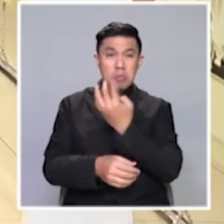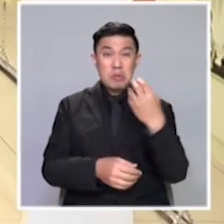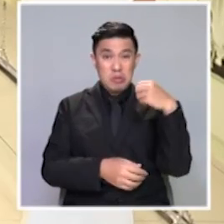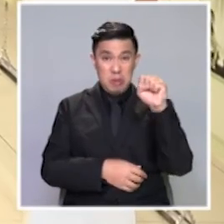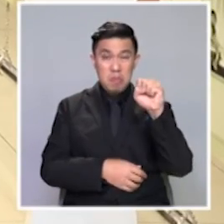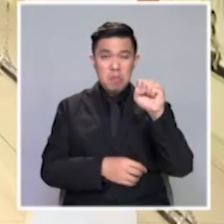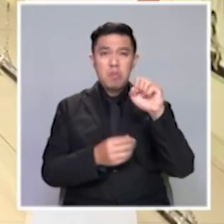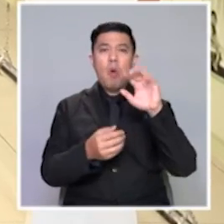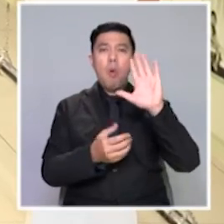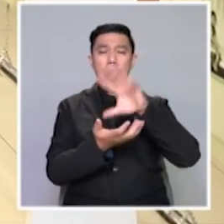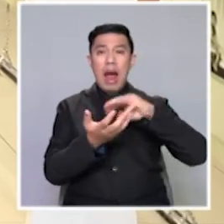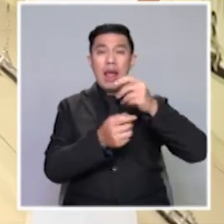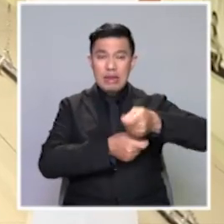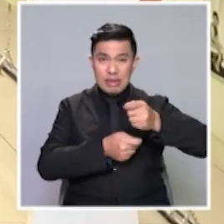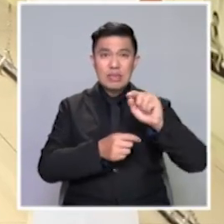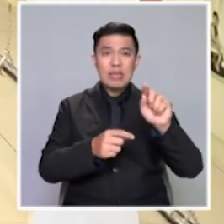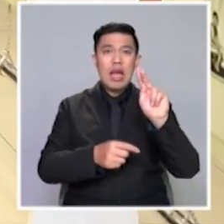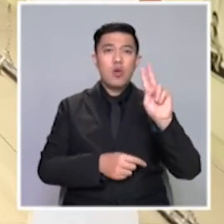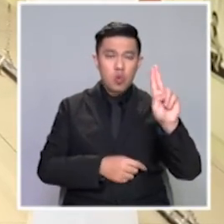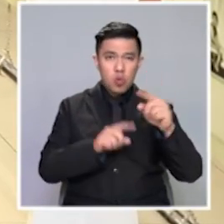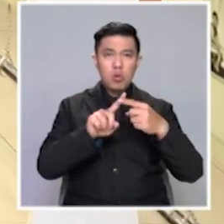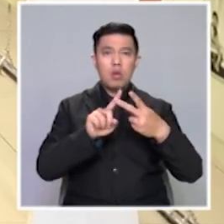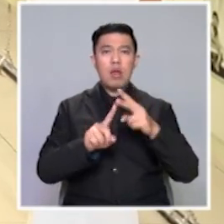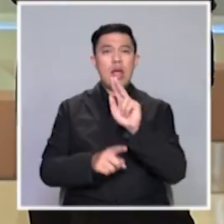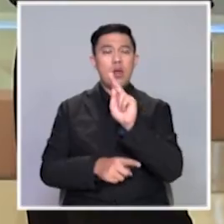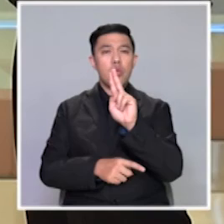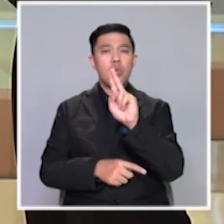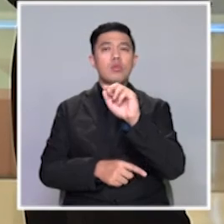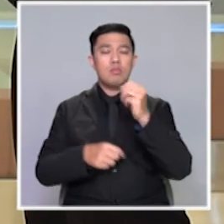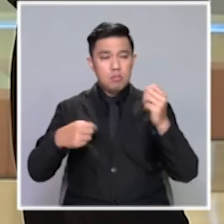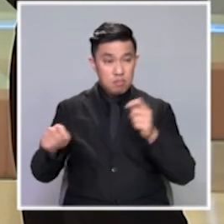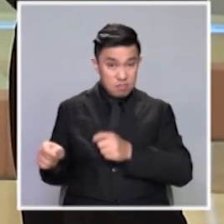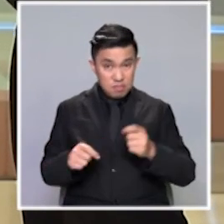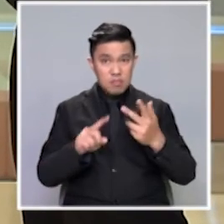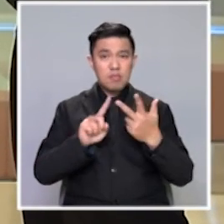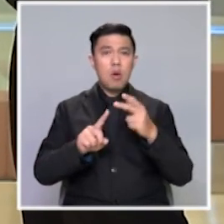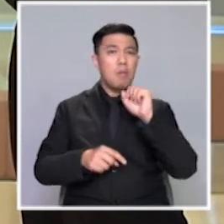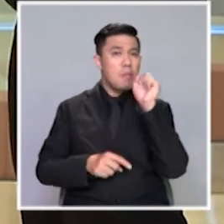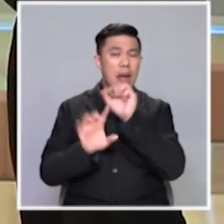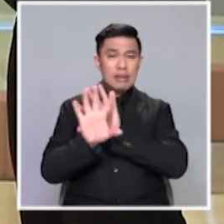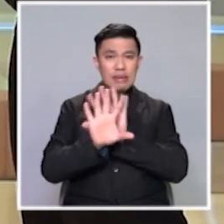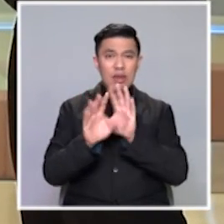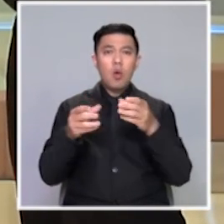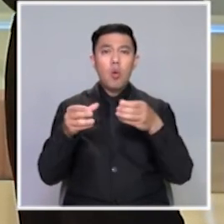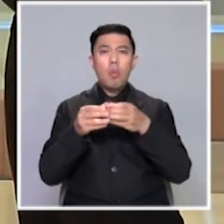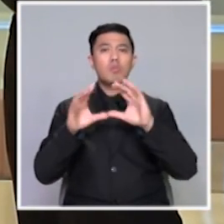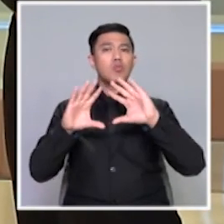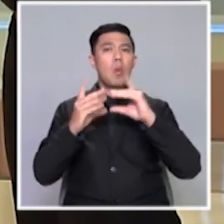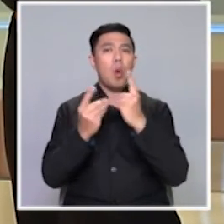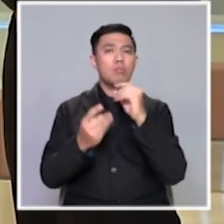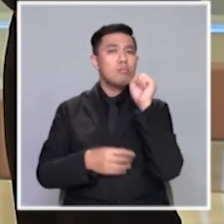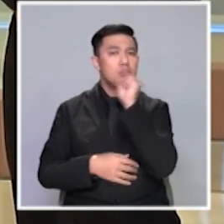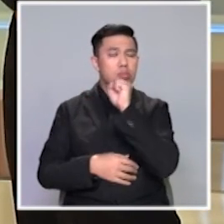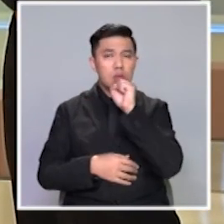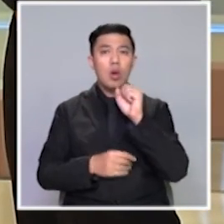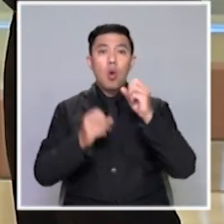ตรศาสตร์ได้แก่วง KU Band วง KU Wind Symphony วง KU Chorus และชมรมนนทรีคอรัสพร้อมด้ว